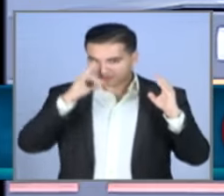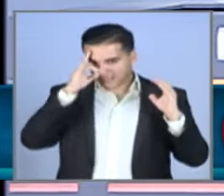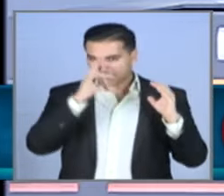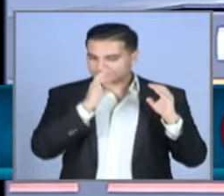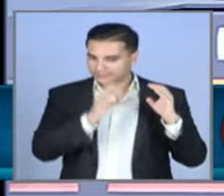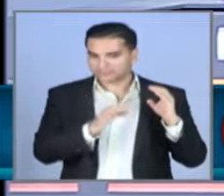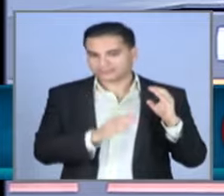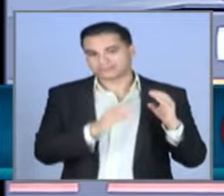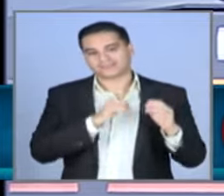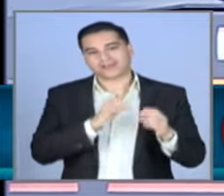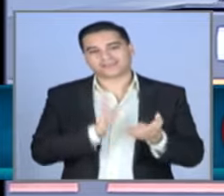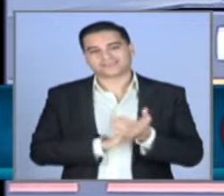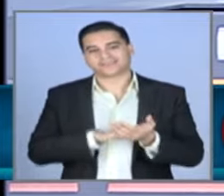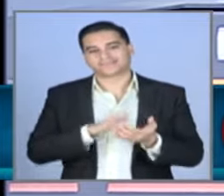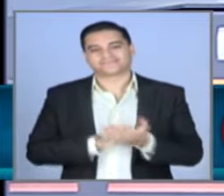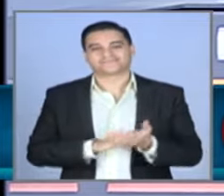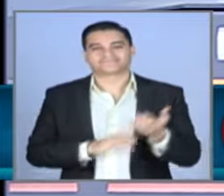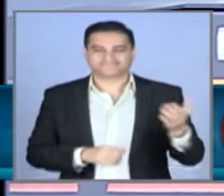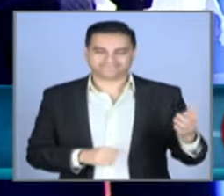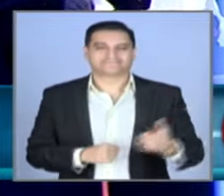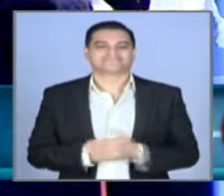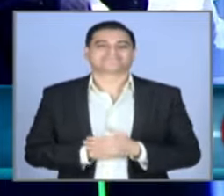الجون. إجابة صحيحة.